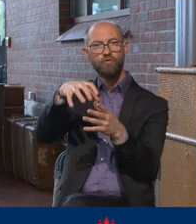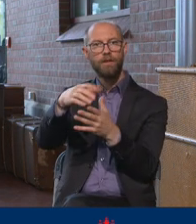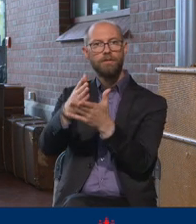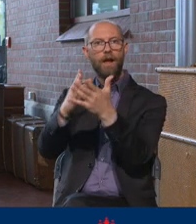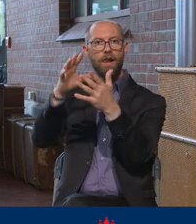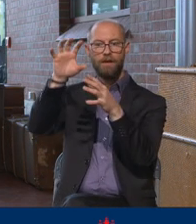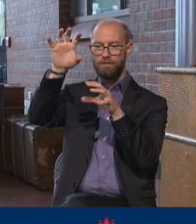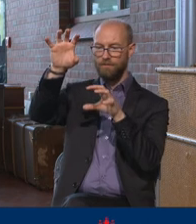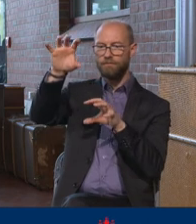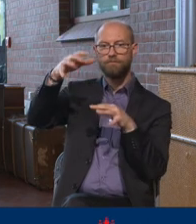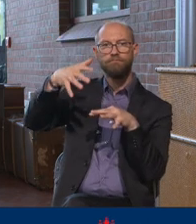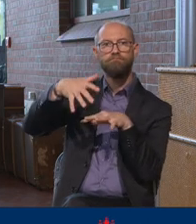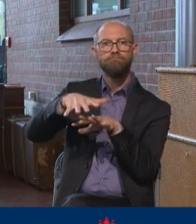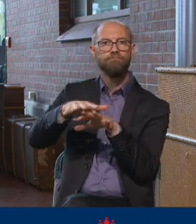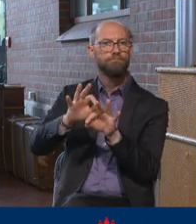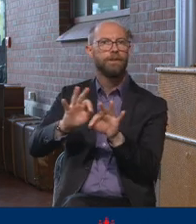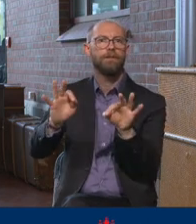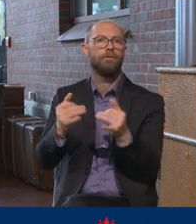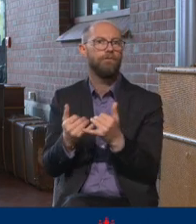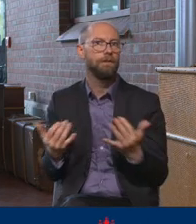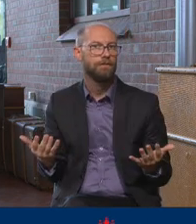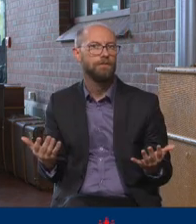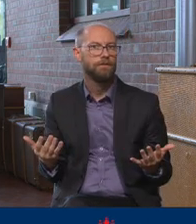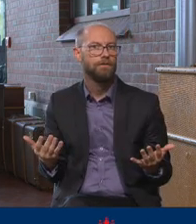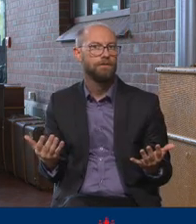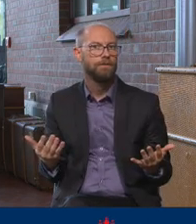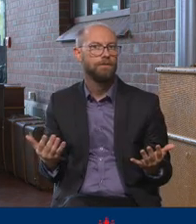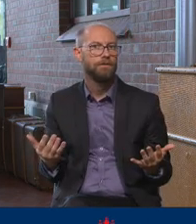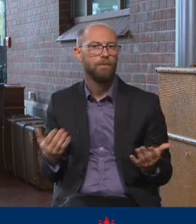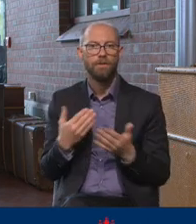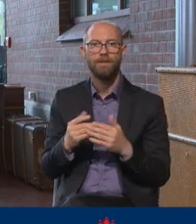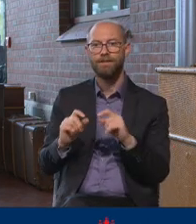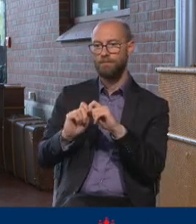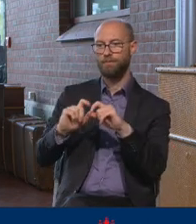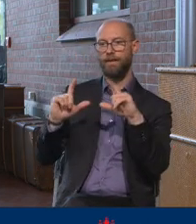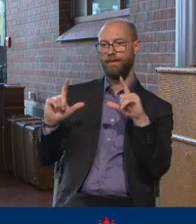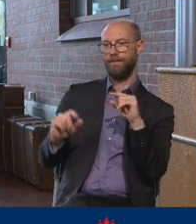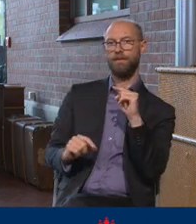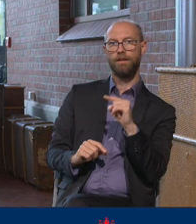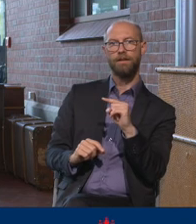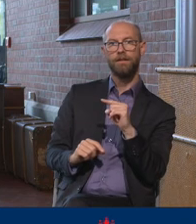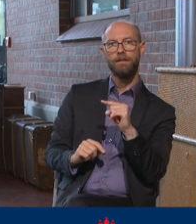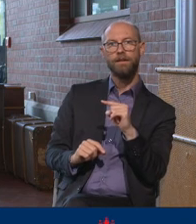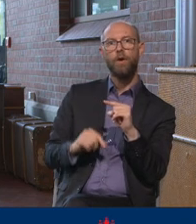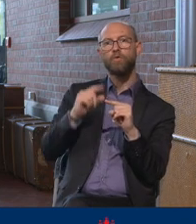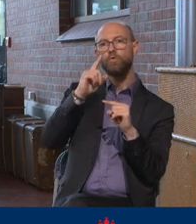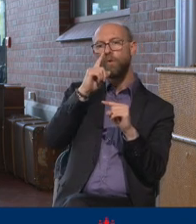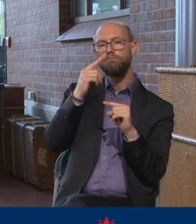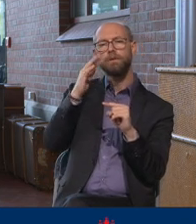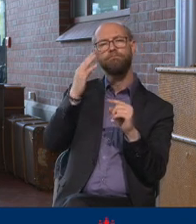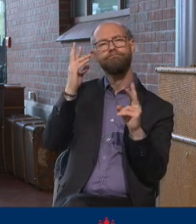jetzt und das ist nur ein abstraktes bild uns tatsächlich mit dieser wunderbaren